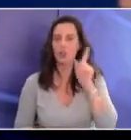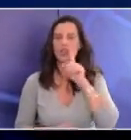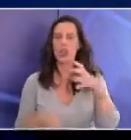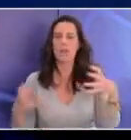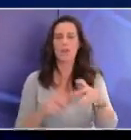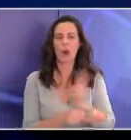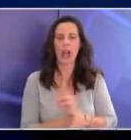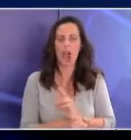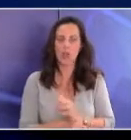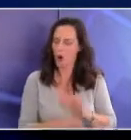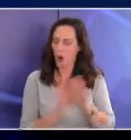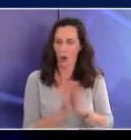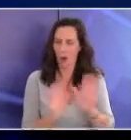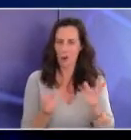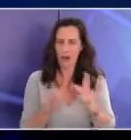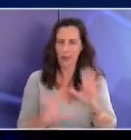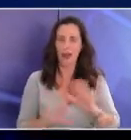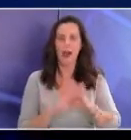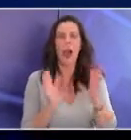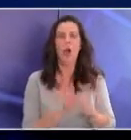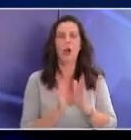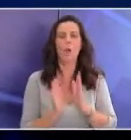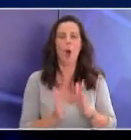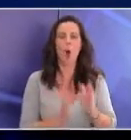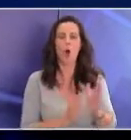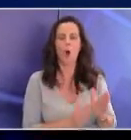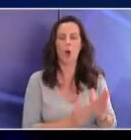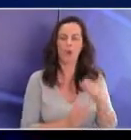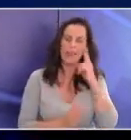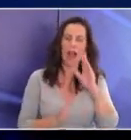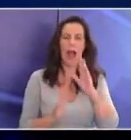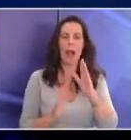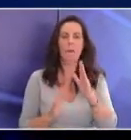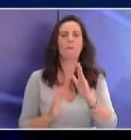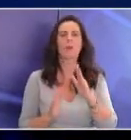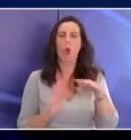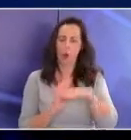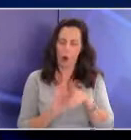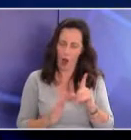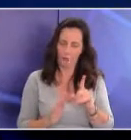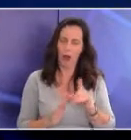קש כאלה ואחרות, או בכל צורה אחרת. הכל מאוד נראה על פניו חוקי, אבל כולם יודעים